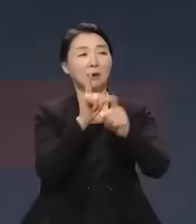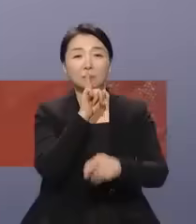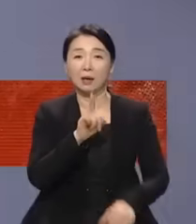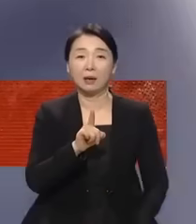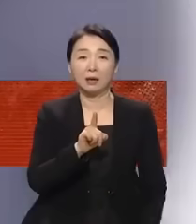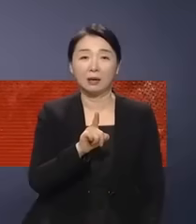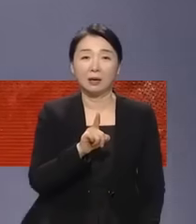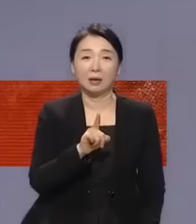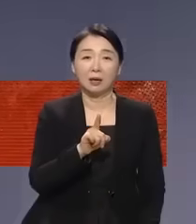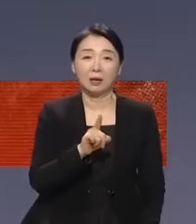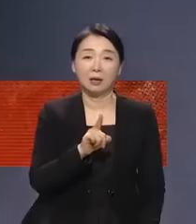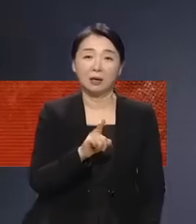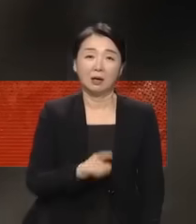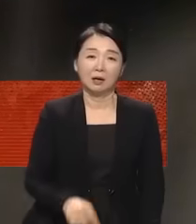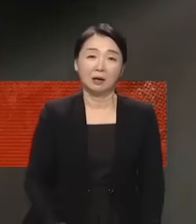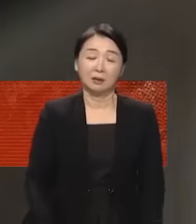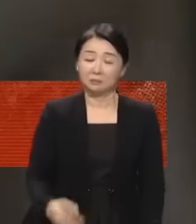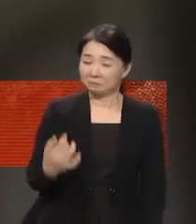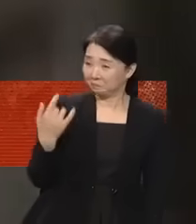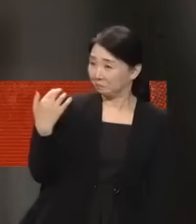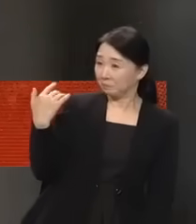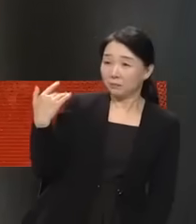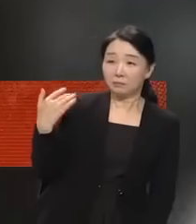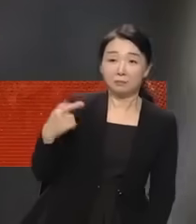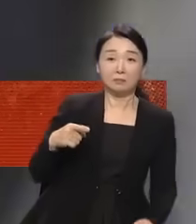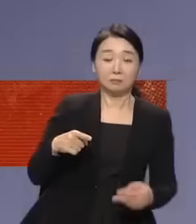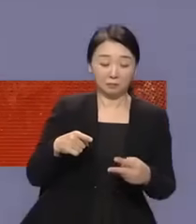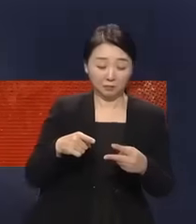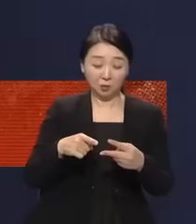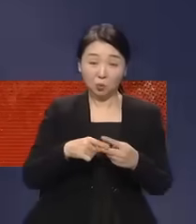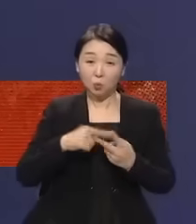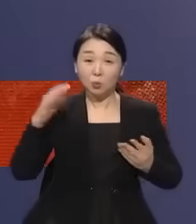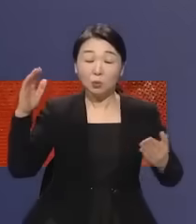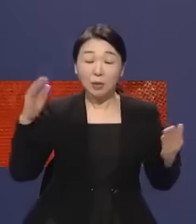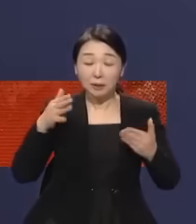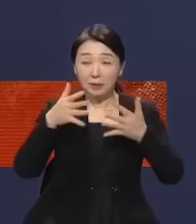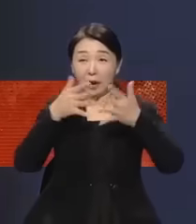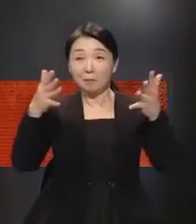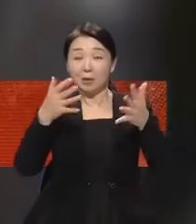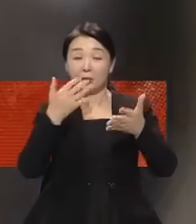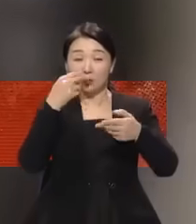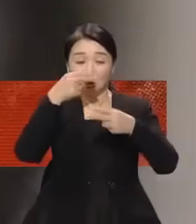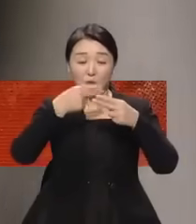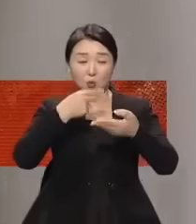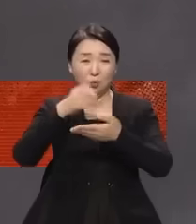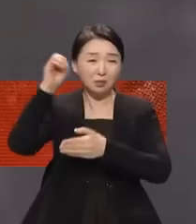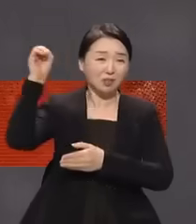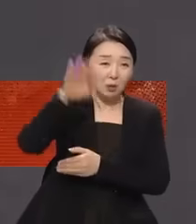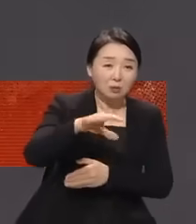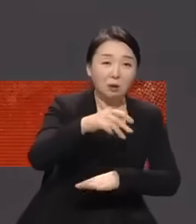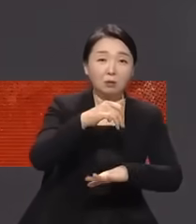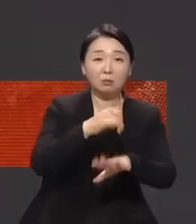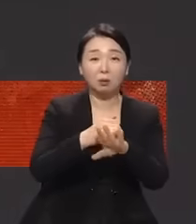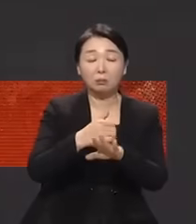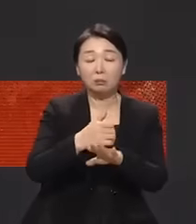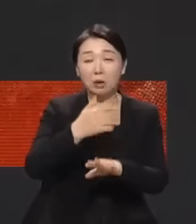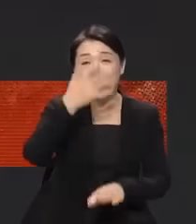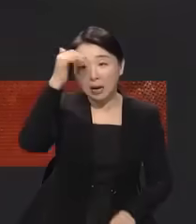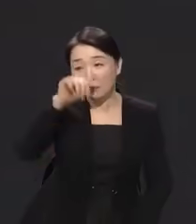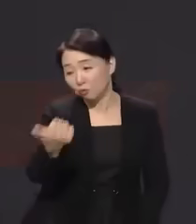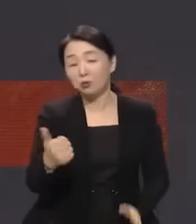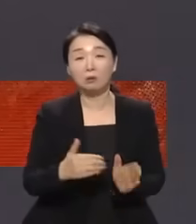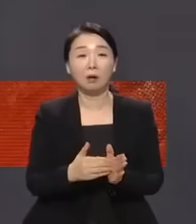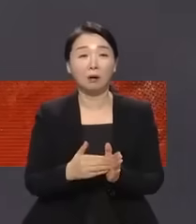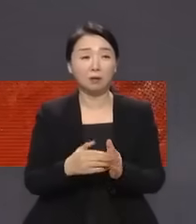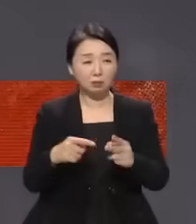합니다 아니 얼마 전에 말이죠 초등생이 아파트 위에서 벽돌 던져 가지고 어르신 돌아가셨아요 아니 지금 그러니까 초딩도